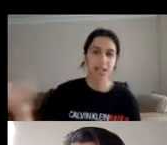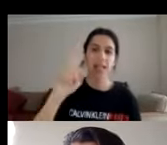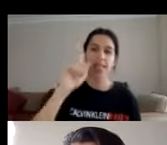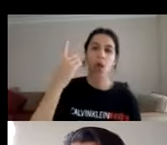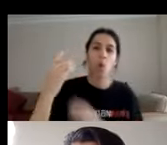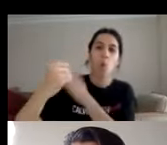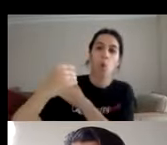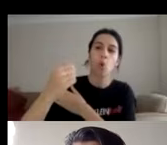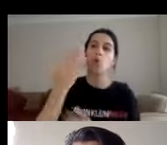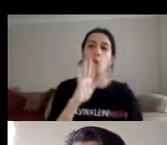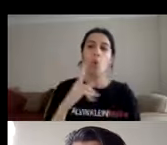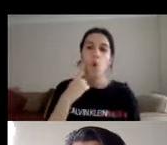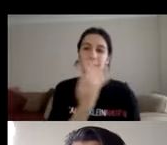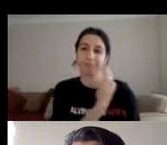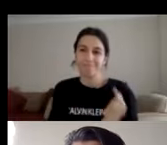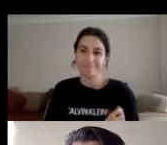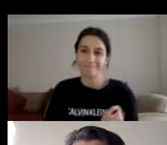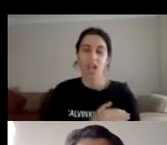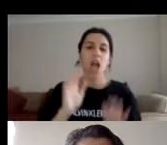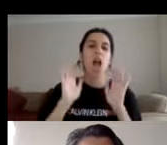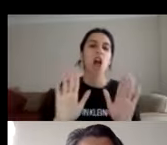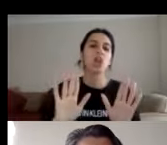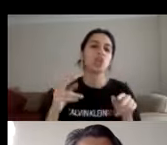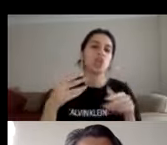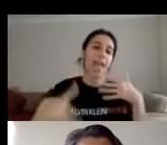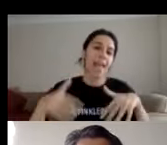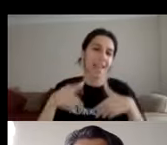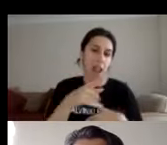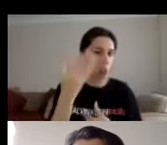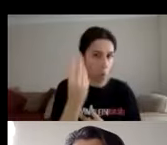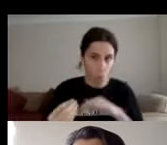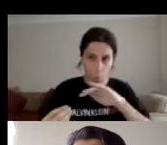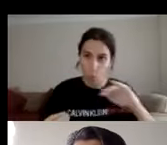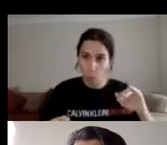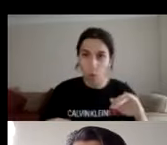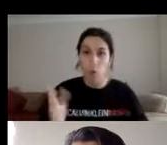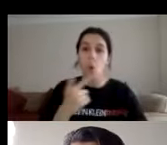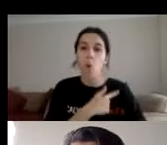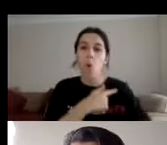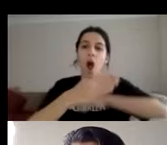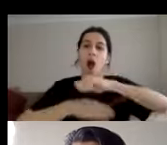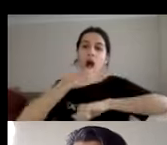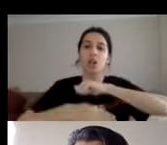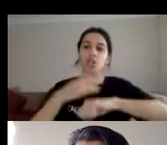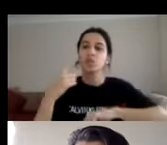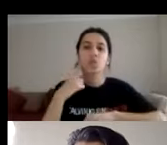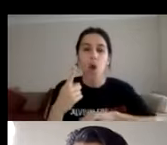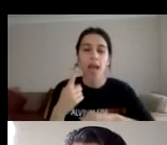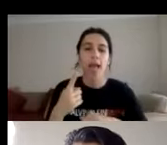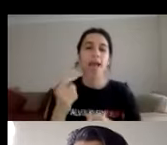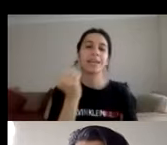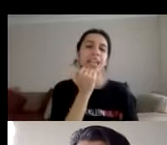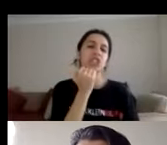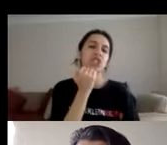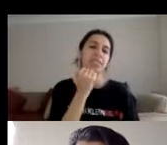birey kalıcı engellilik kategorisi altında belki yer alırken, kolu alçıda olan birisi geçici olarak